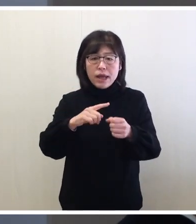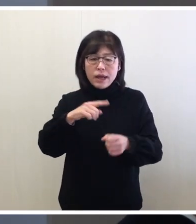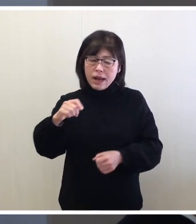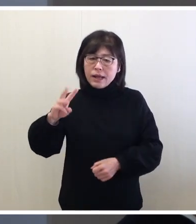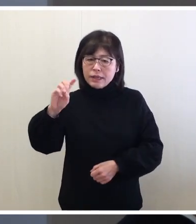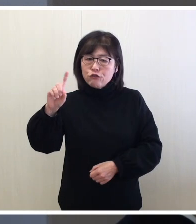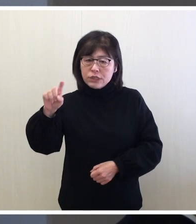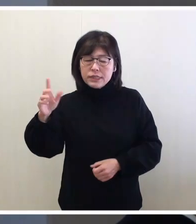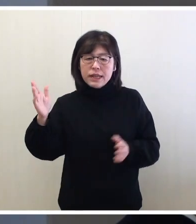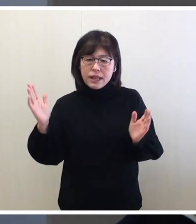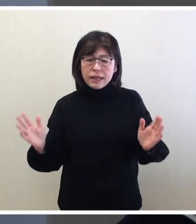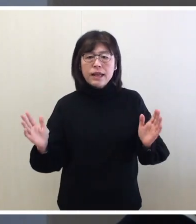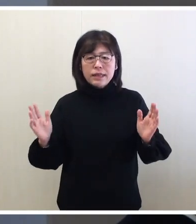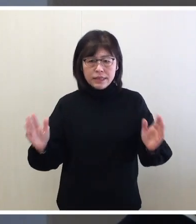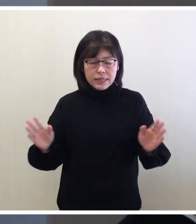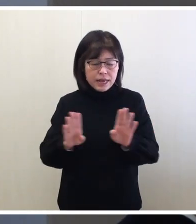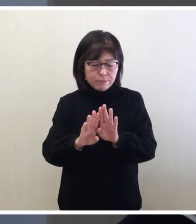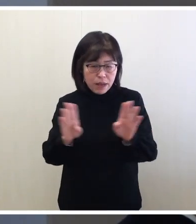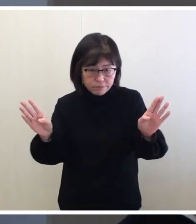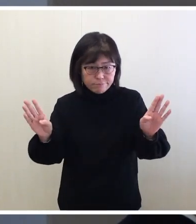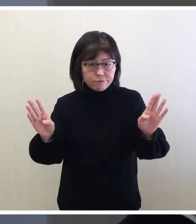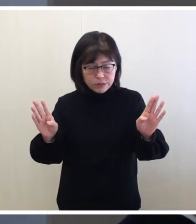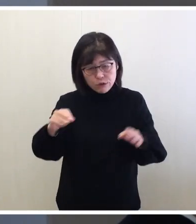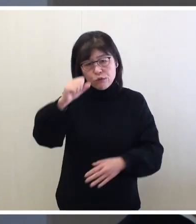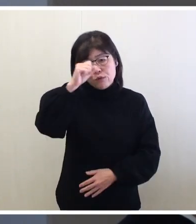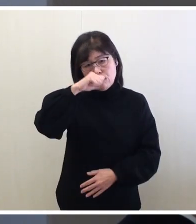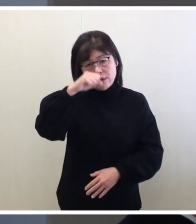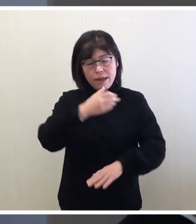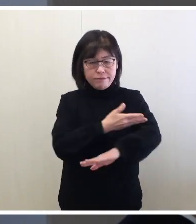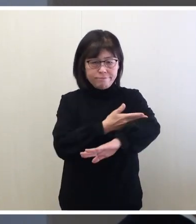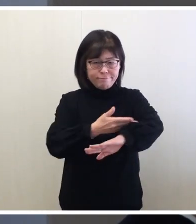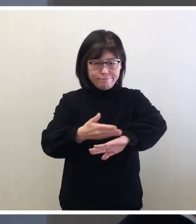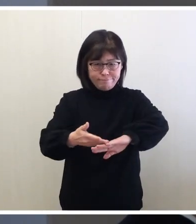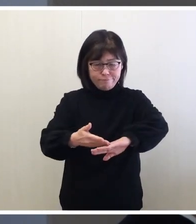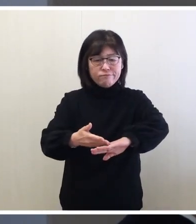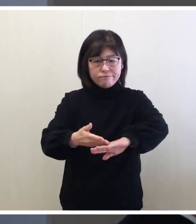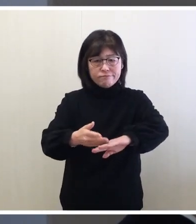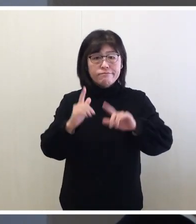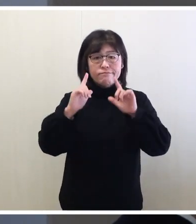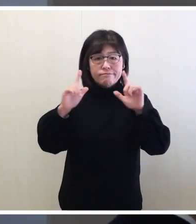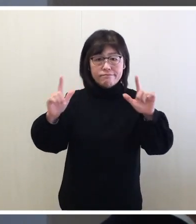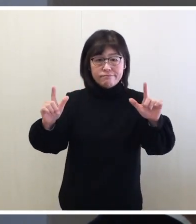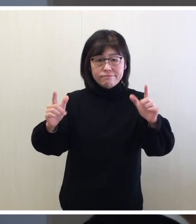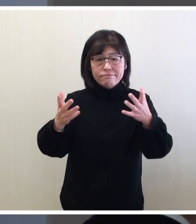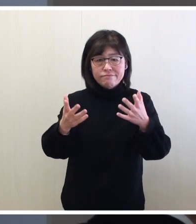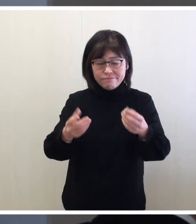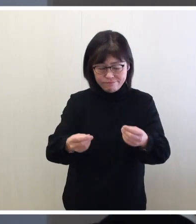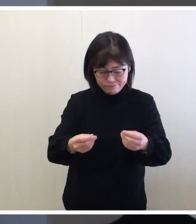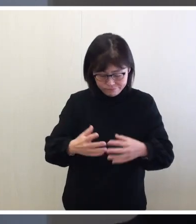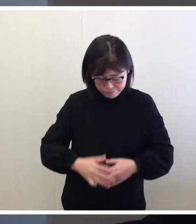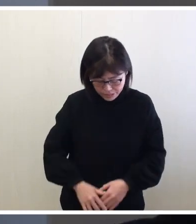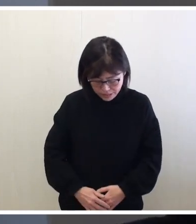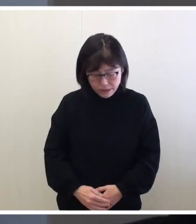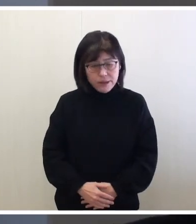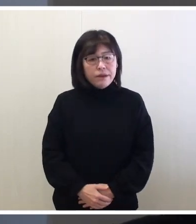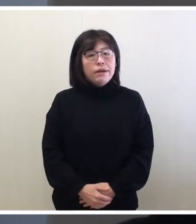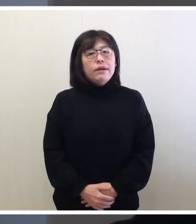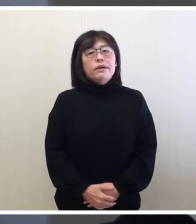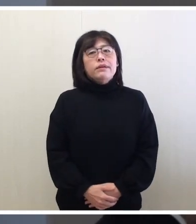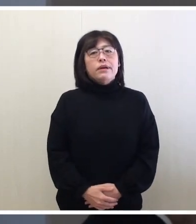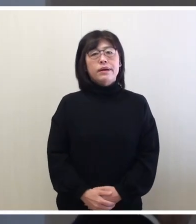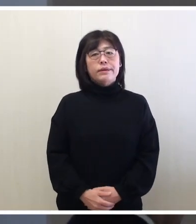ての開墾に向けて、両者協力して取り組んでいくと、こういった流れになる予定でございます。私の話は以上です。